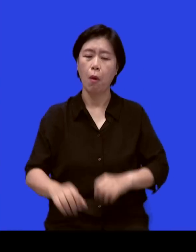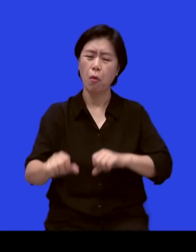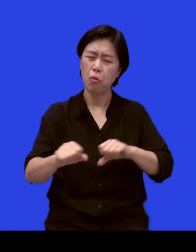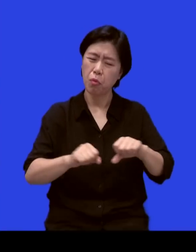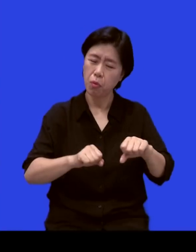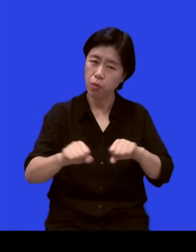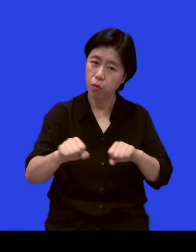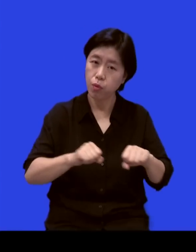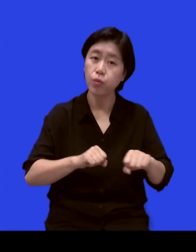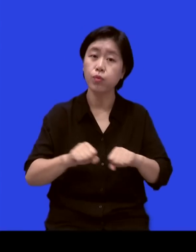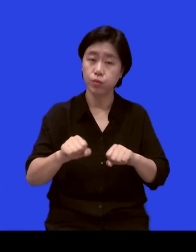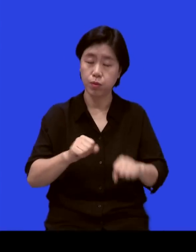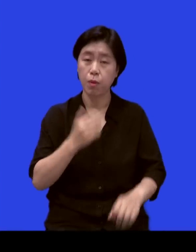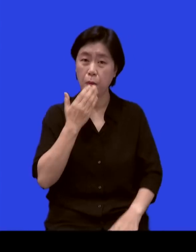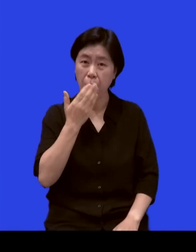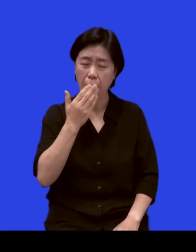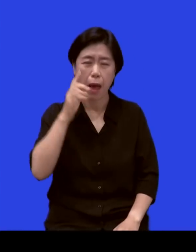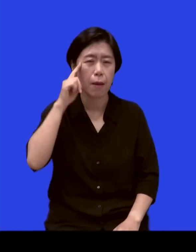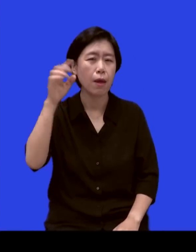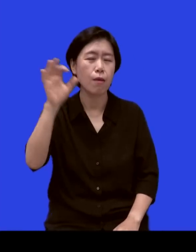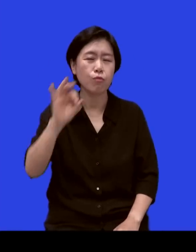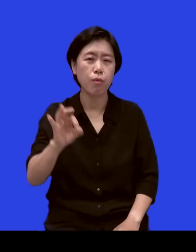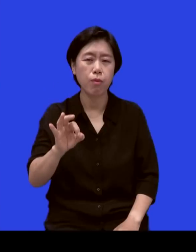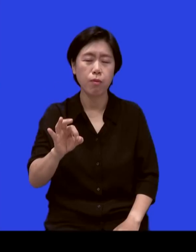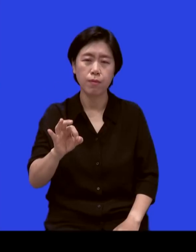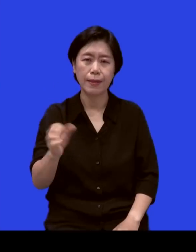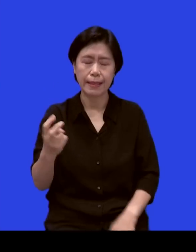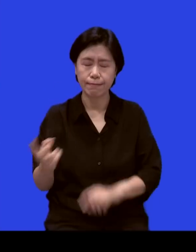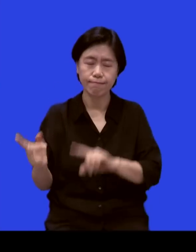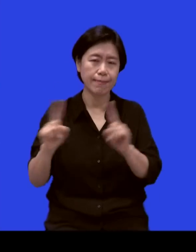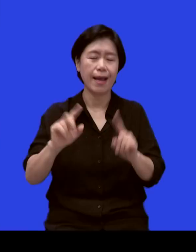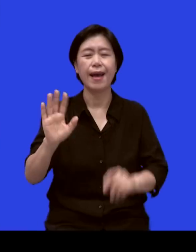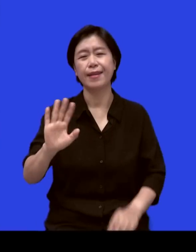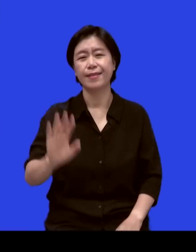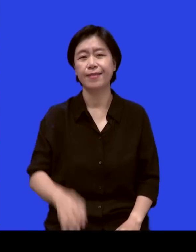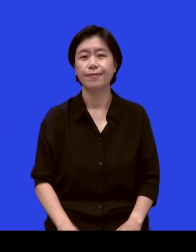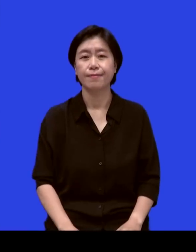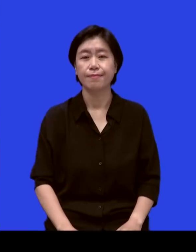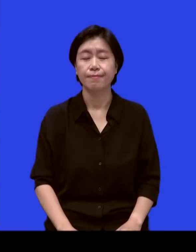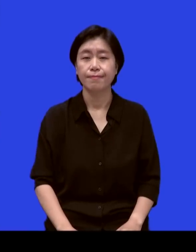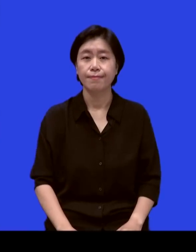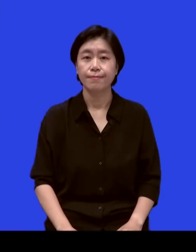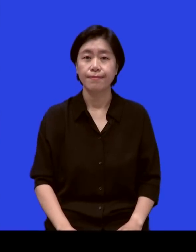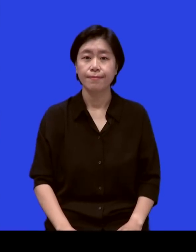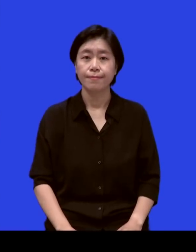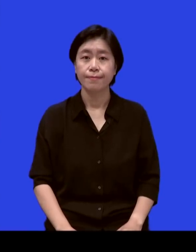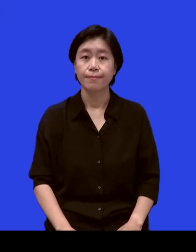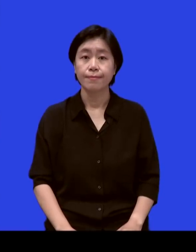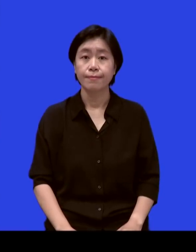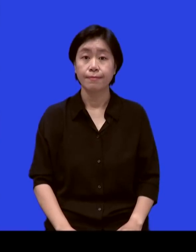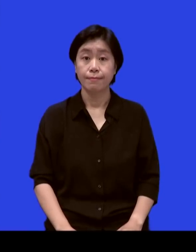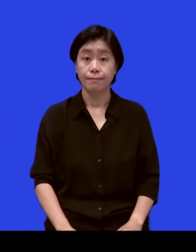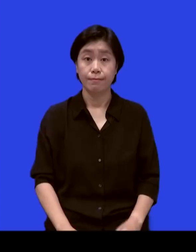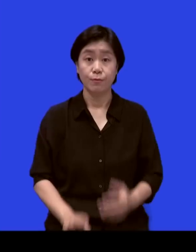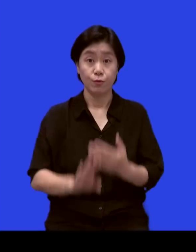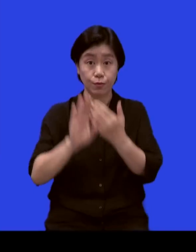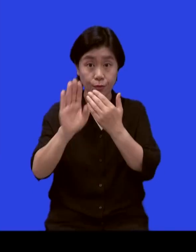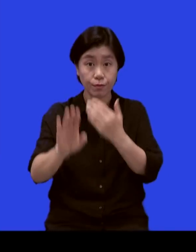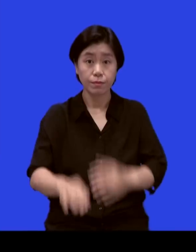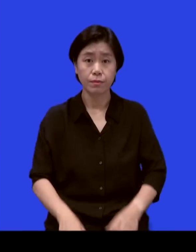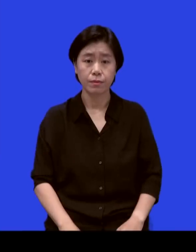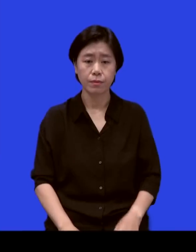하시고 네, 거동하시고 거동도 하시고. 네, 생활하시고 네. 예. 그런데 이제 또 그 이후로 예.